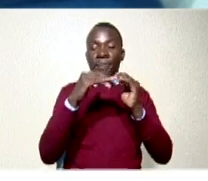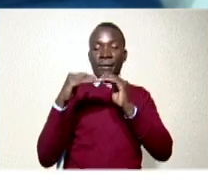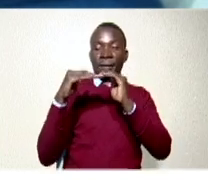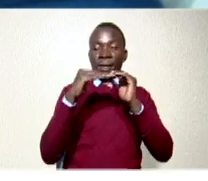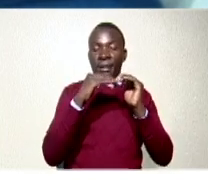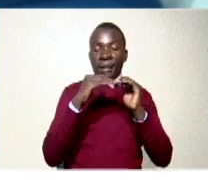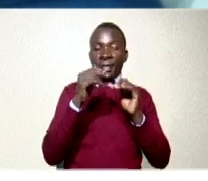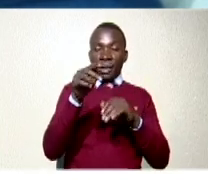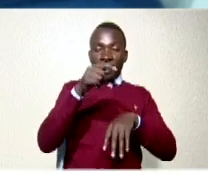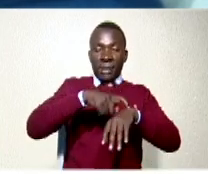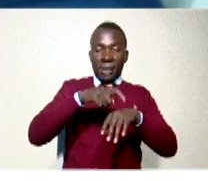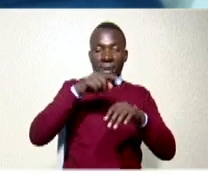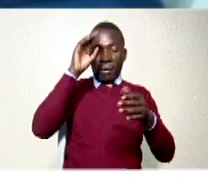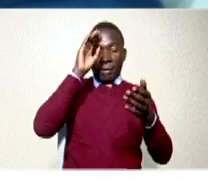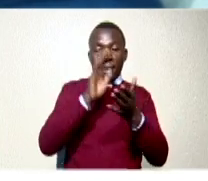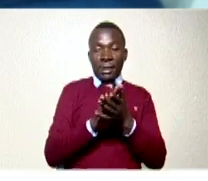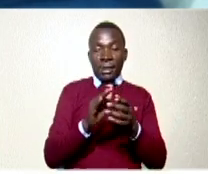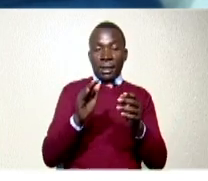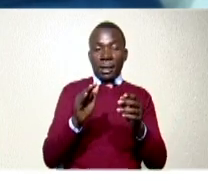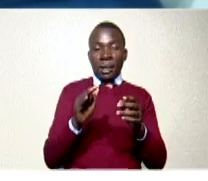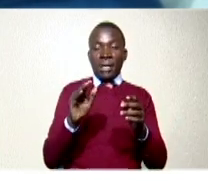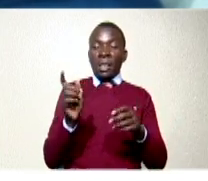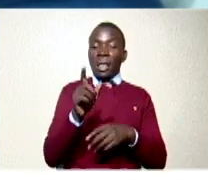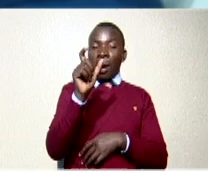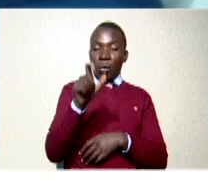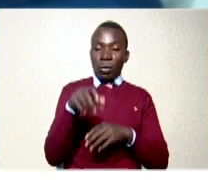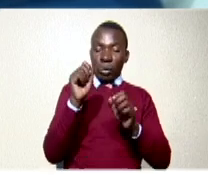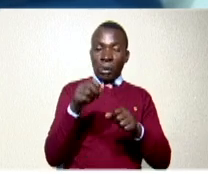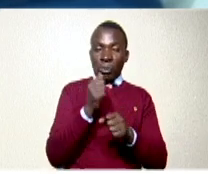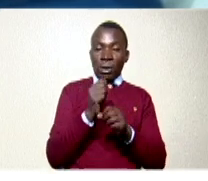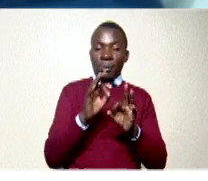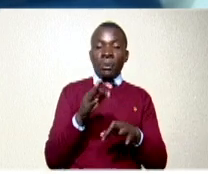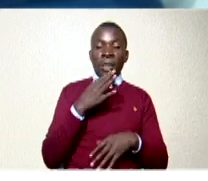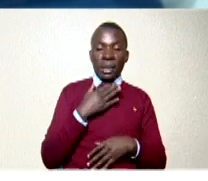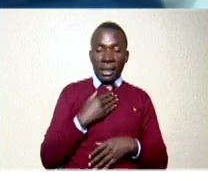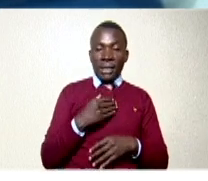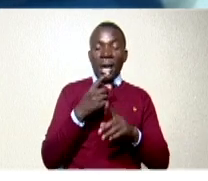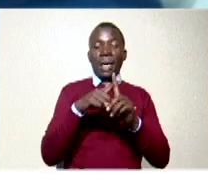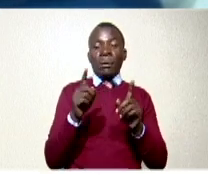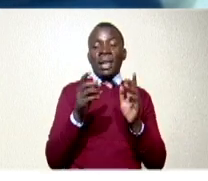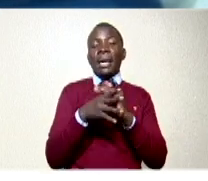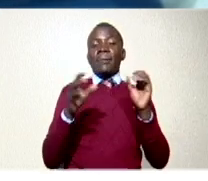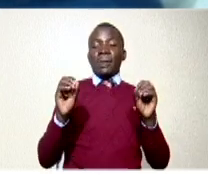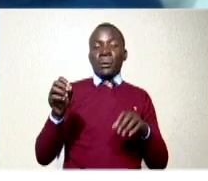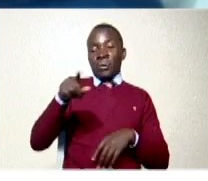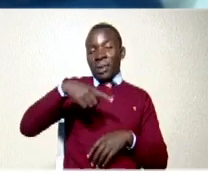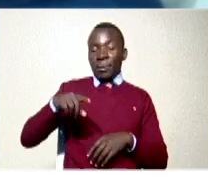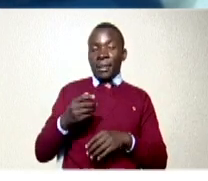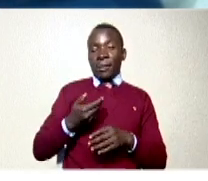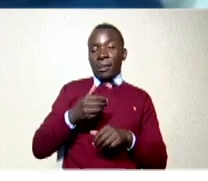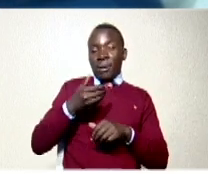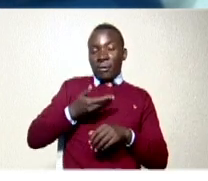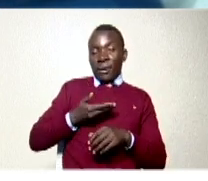yuko ntawuzirara ngo akore ibyo yishakiye haba harimo gupiganwa so nta kibazo rero dufite ku mabanki